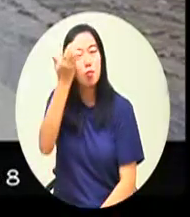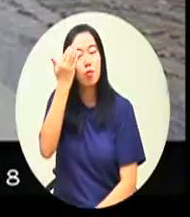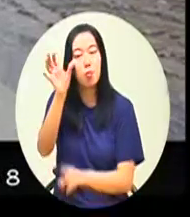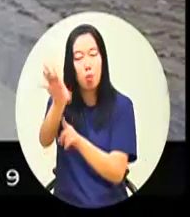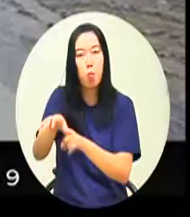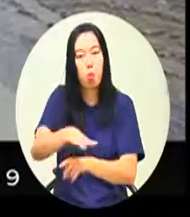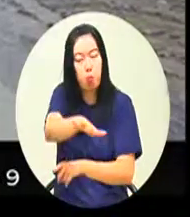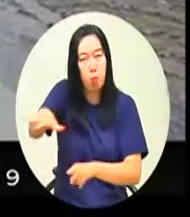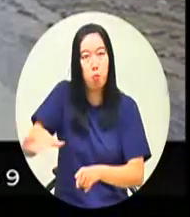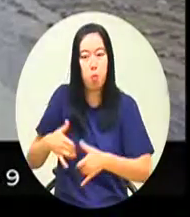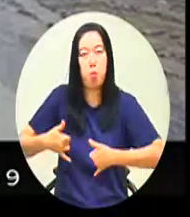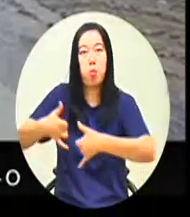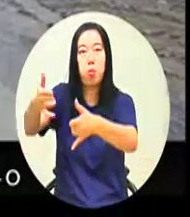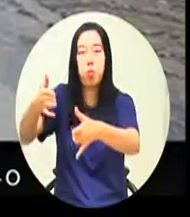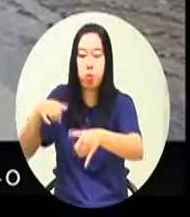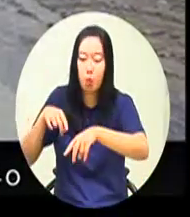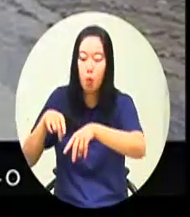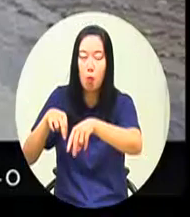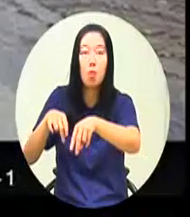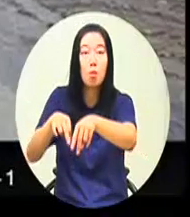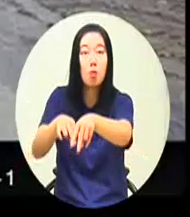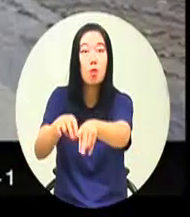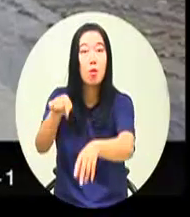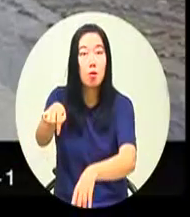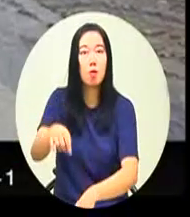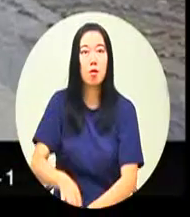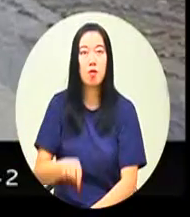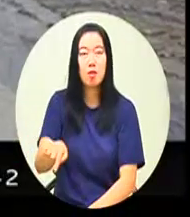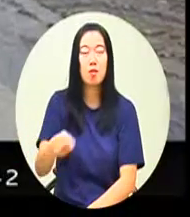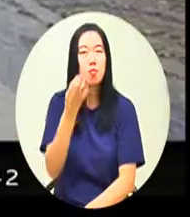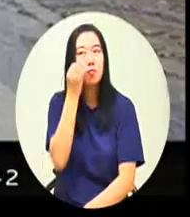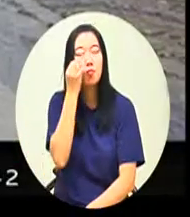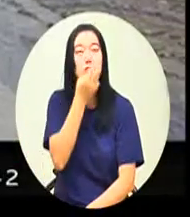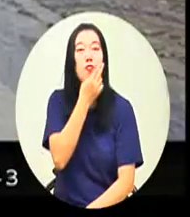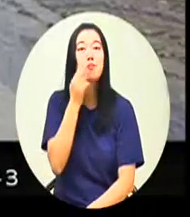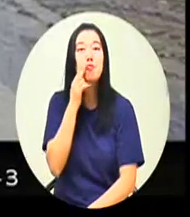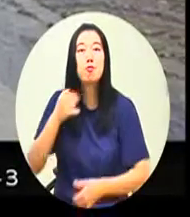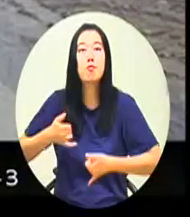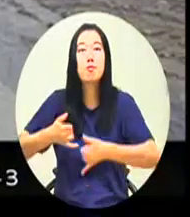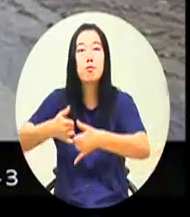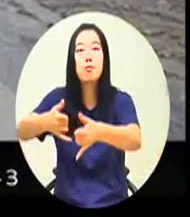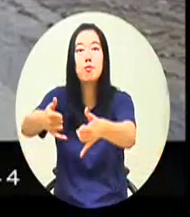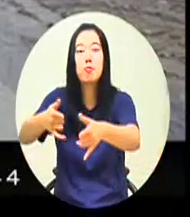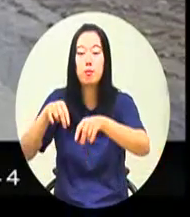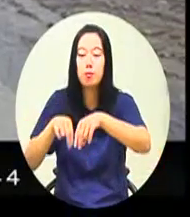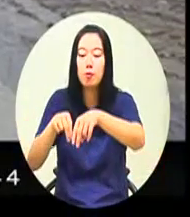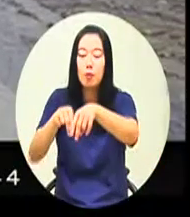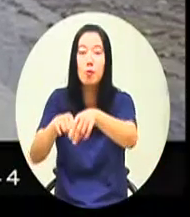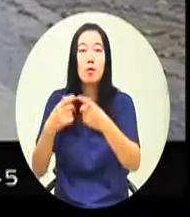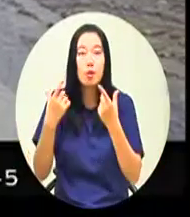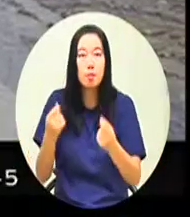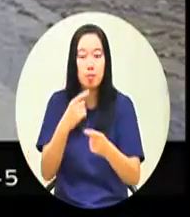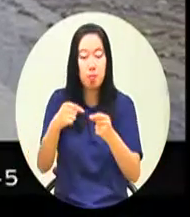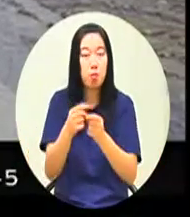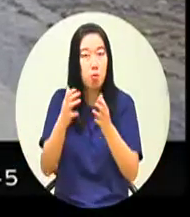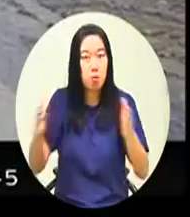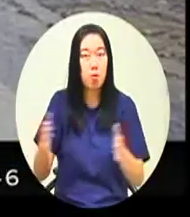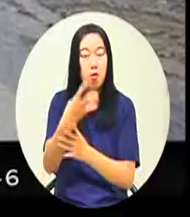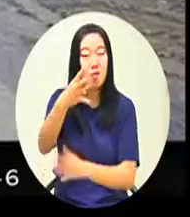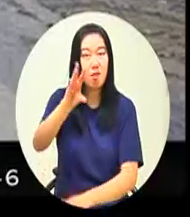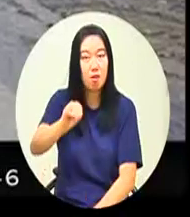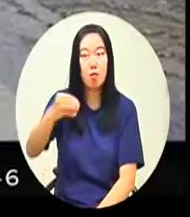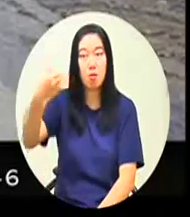个走的路，我说赏梅步道。本来有四五万人，一年来都没有讲了，都不